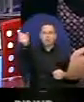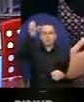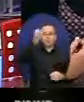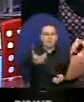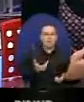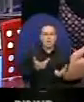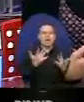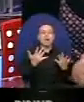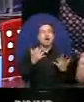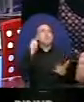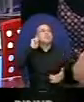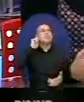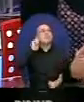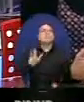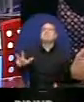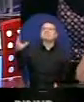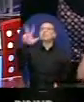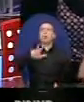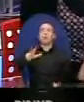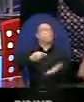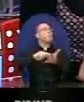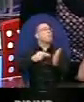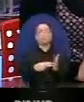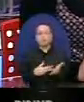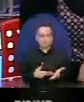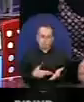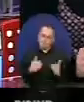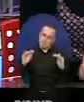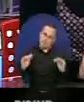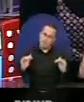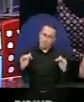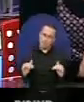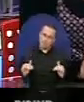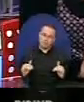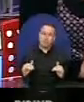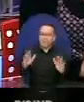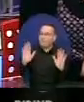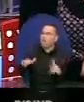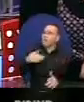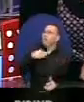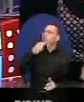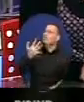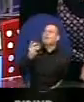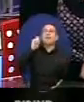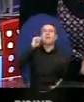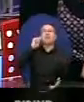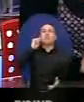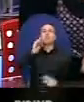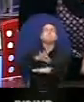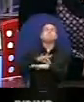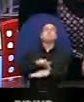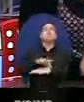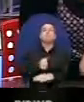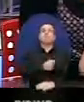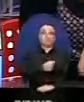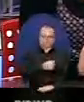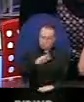נשים ציבוריות יש, כמה נשים פוליטיות יש, הרבה פחות. וגם כמה נשים שמנהיגות דתיות יש. גם הרבה פחות.